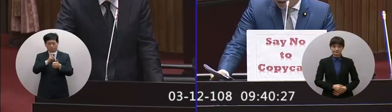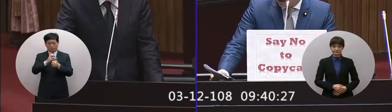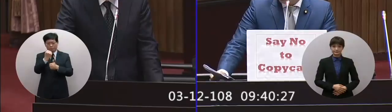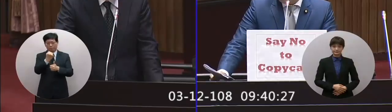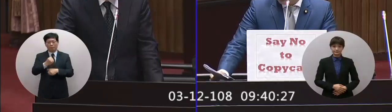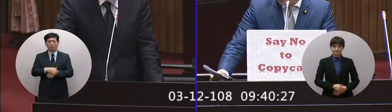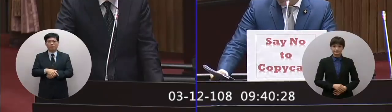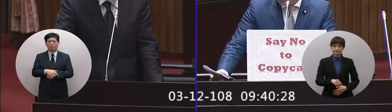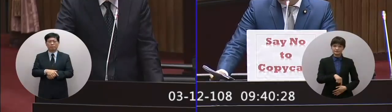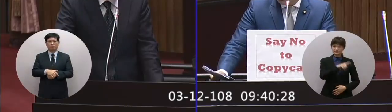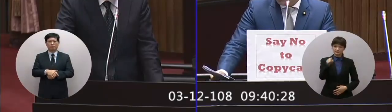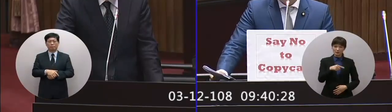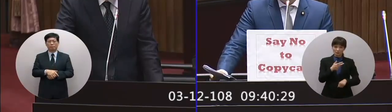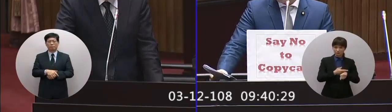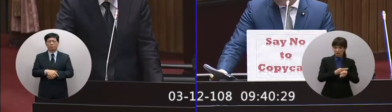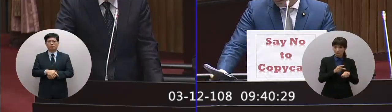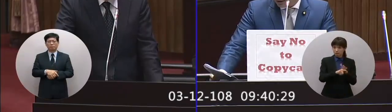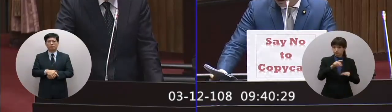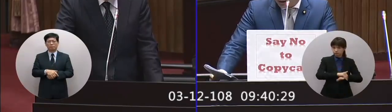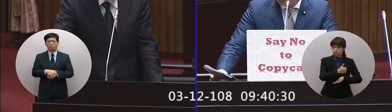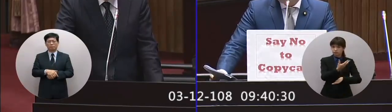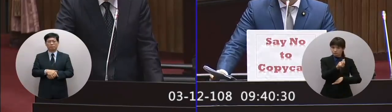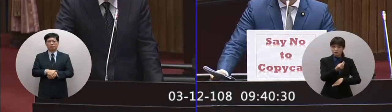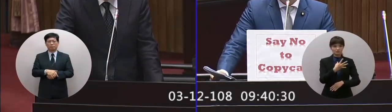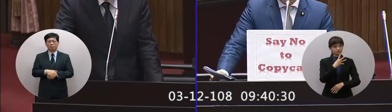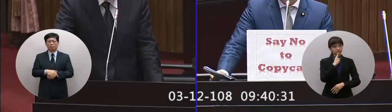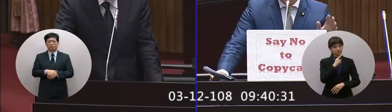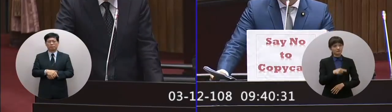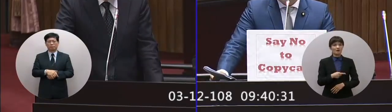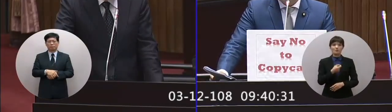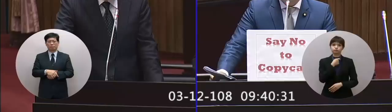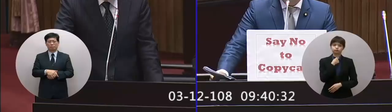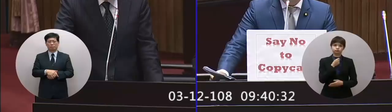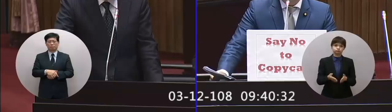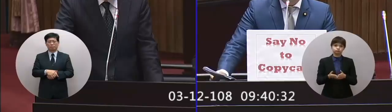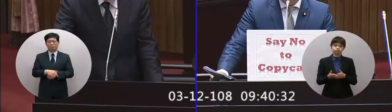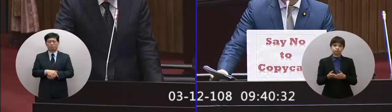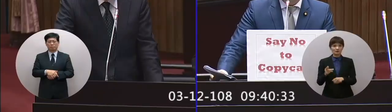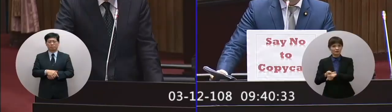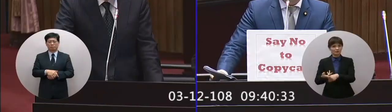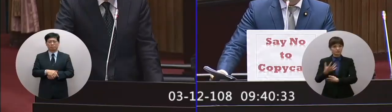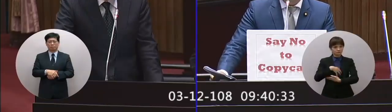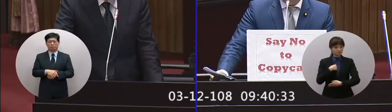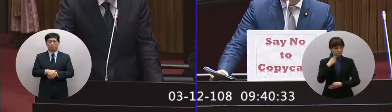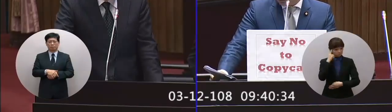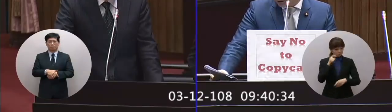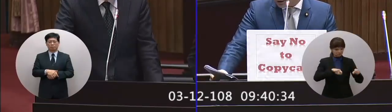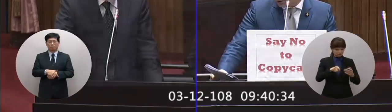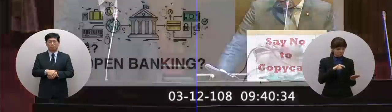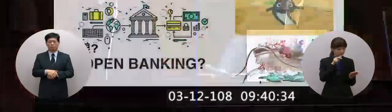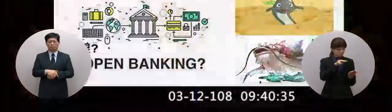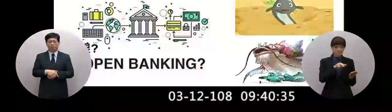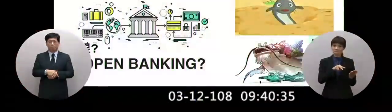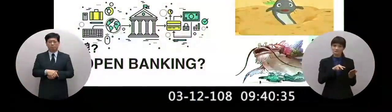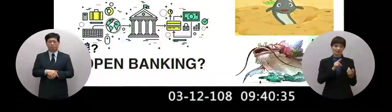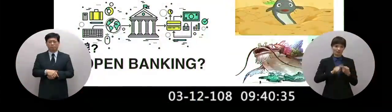你们没有科技的背景，为什么一直在主导 tech 的东西？你提出了鲶鱼计划，我看像泥鳅啊，泥鳅像